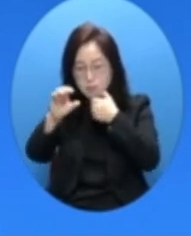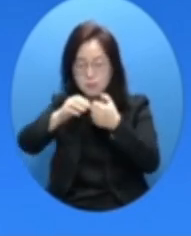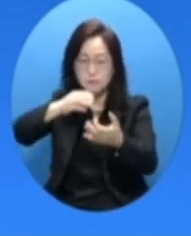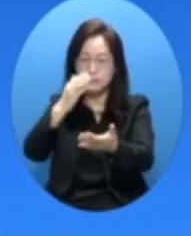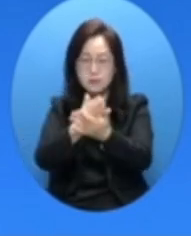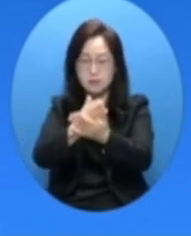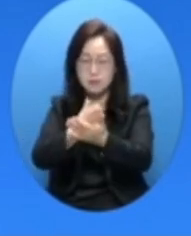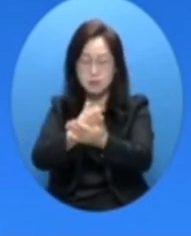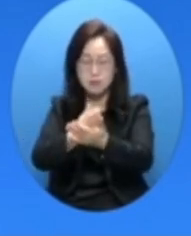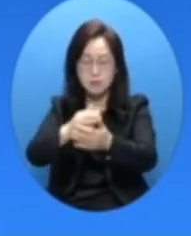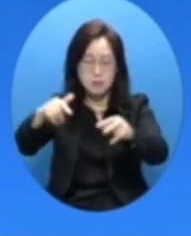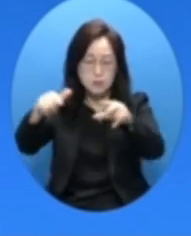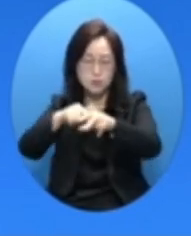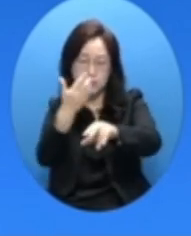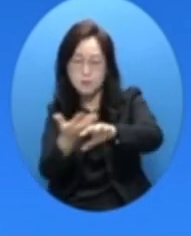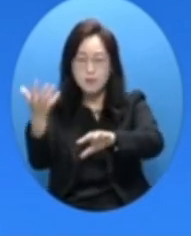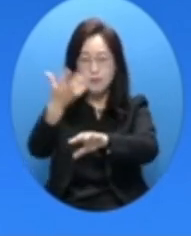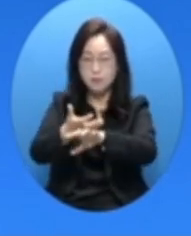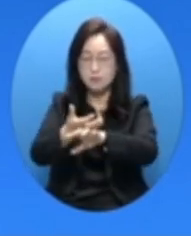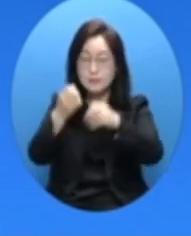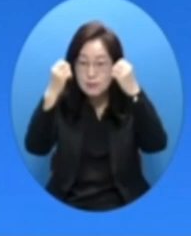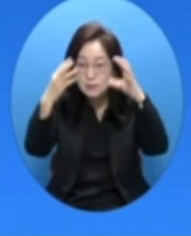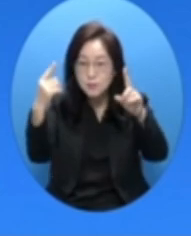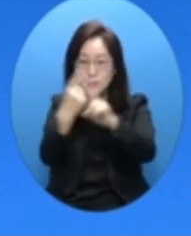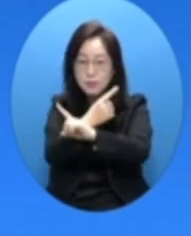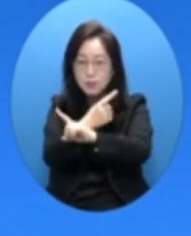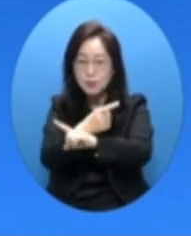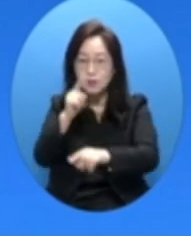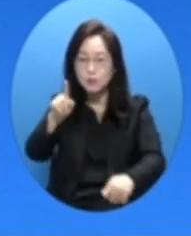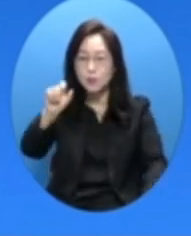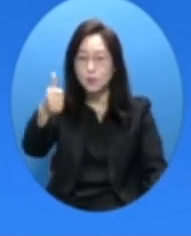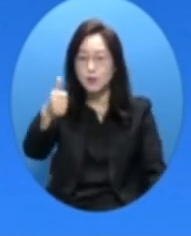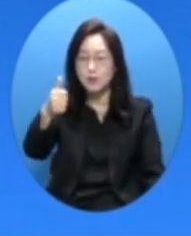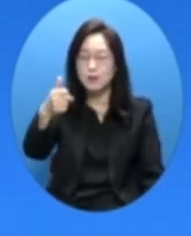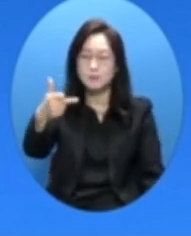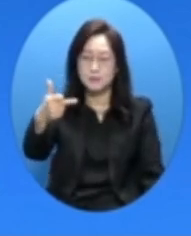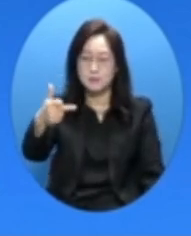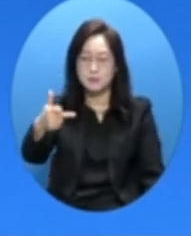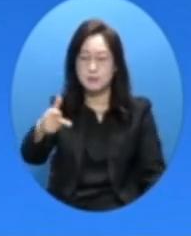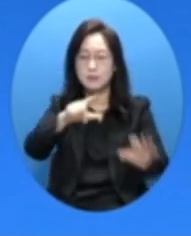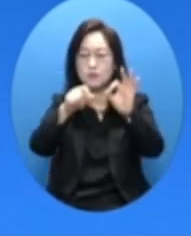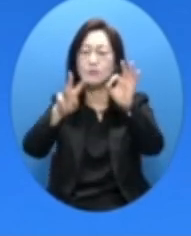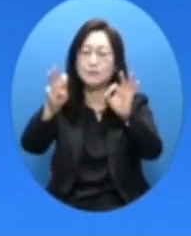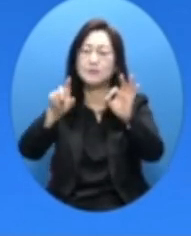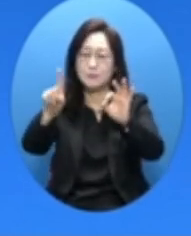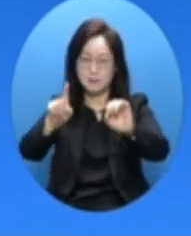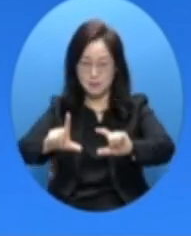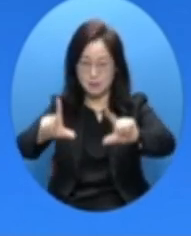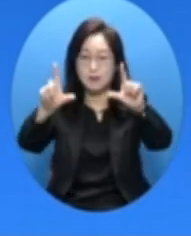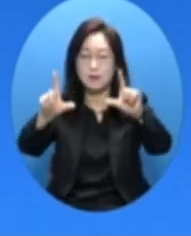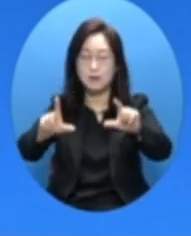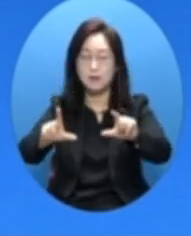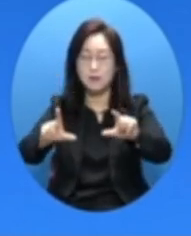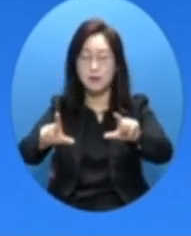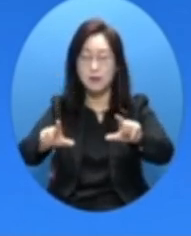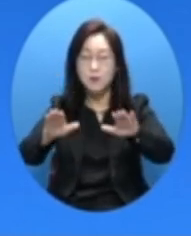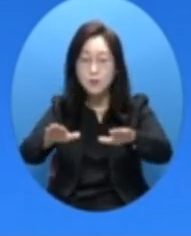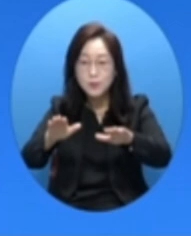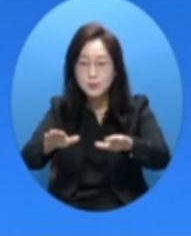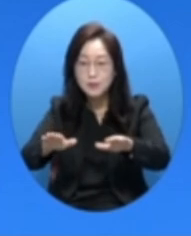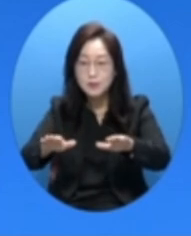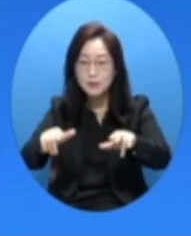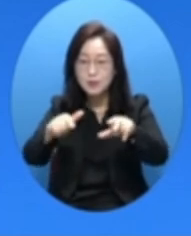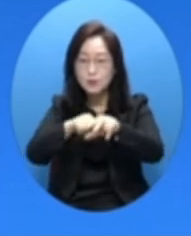일으킨 날이 바로 1057년 10월 31일인데 오늘 우리가 그